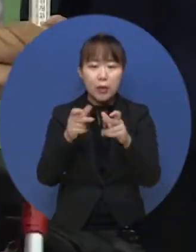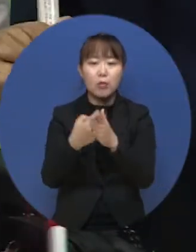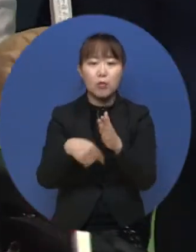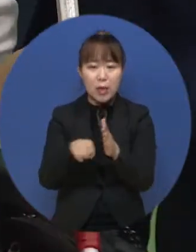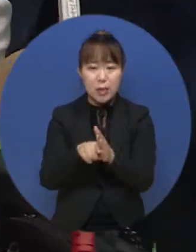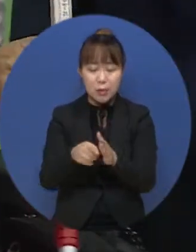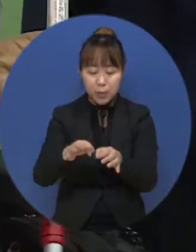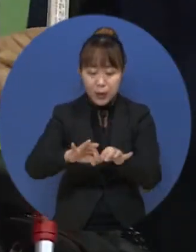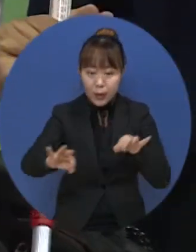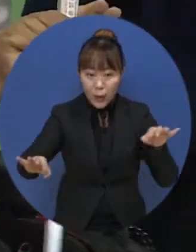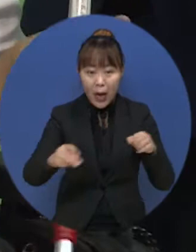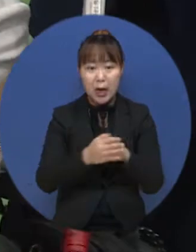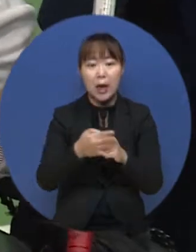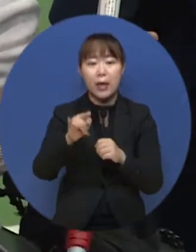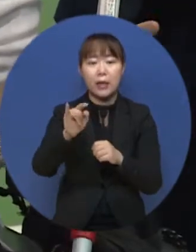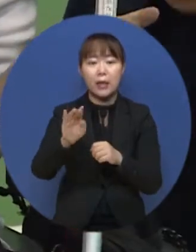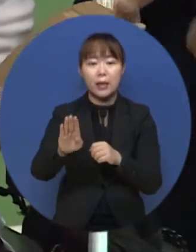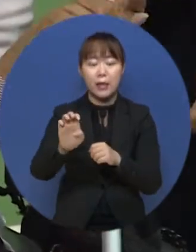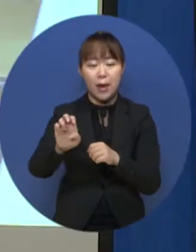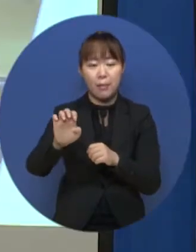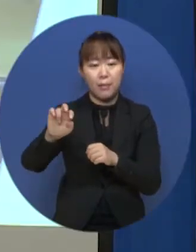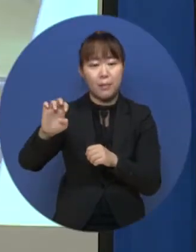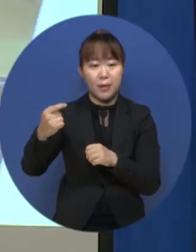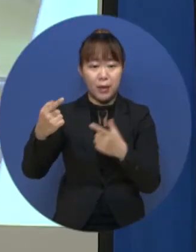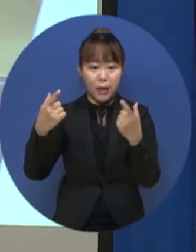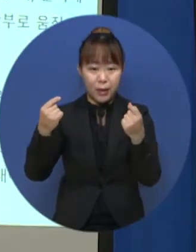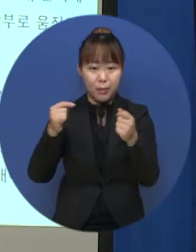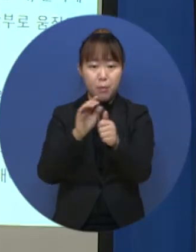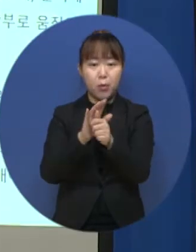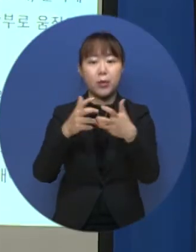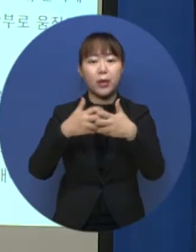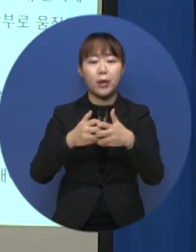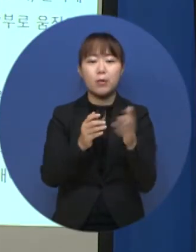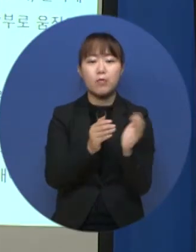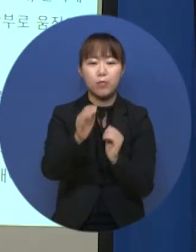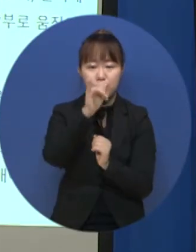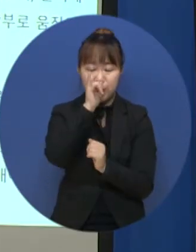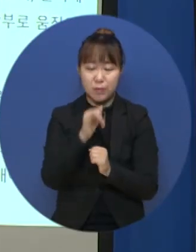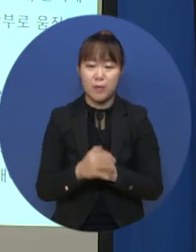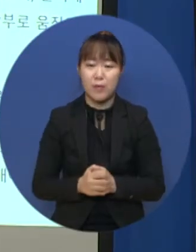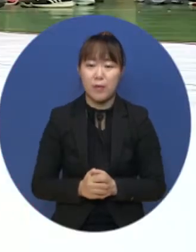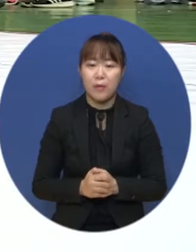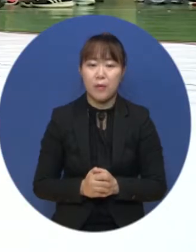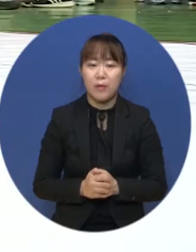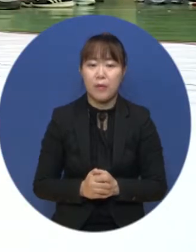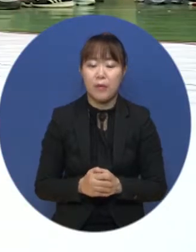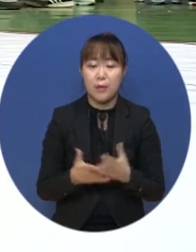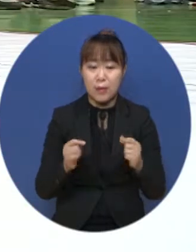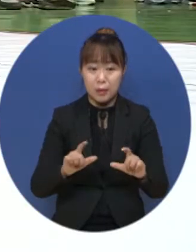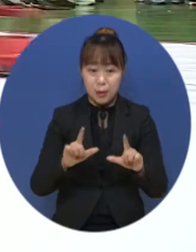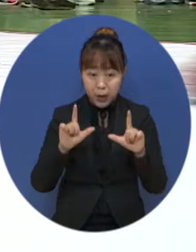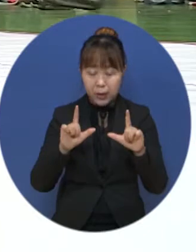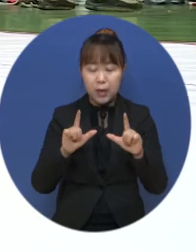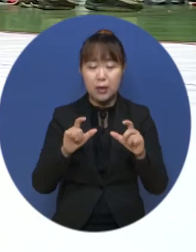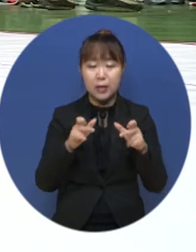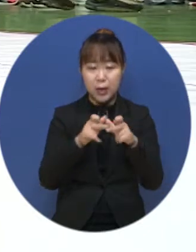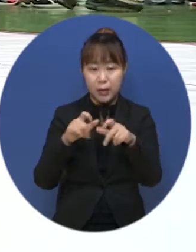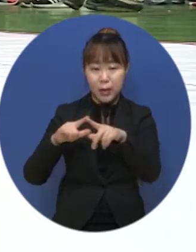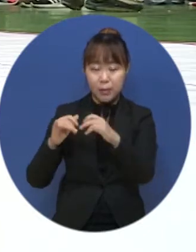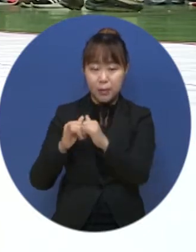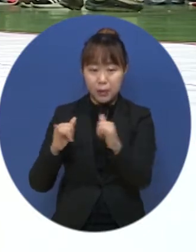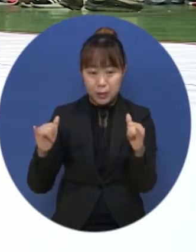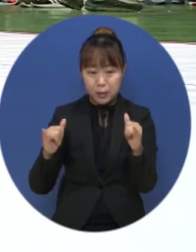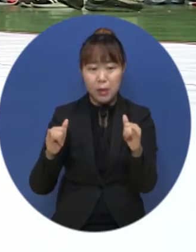스틱과 램프 등의 보조 장비가 마련돼 있습니다. 이날 행사에는 장애인과